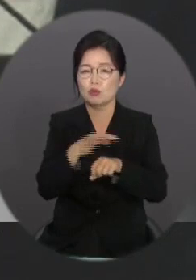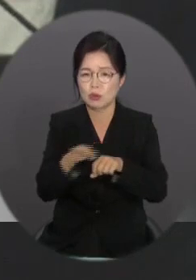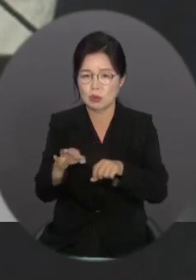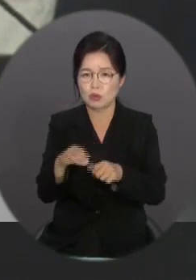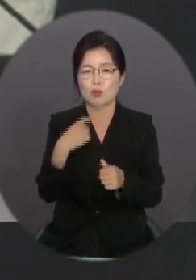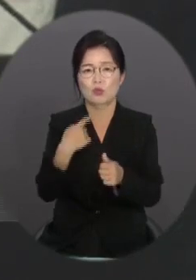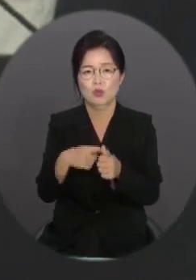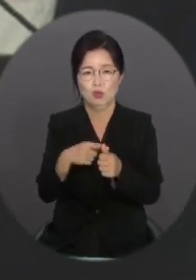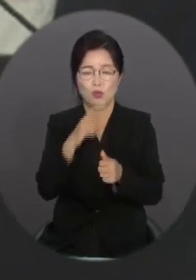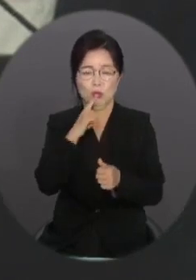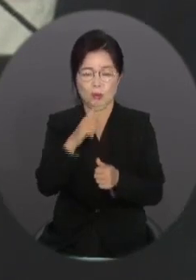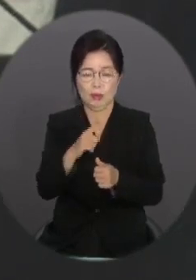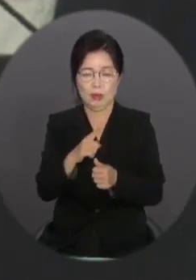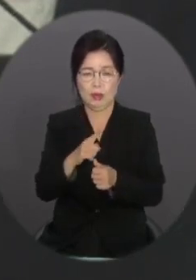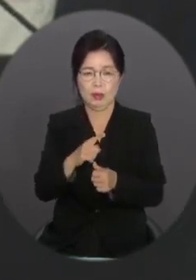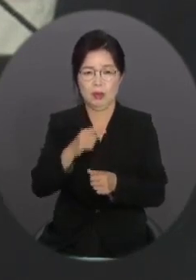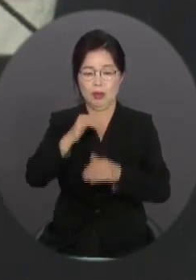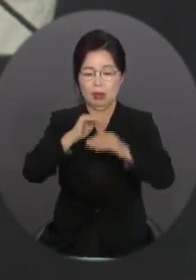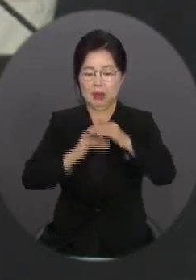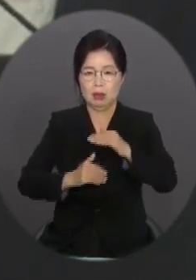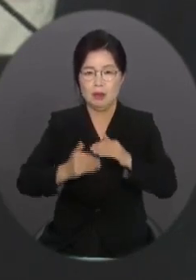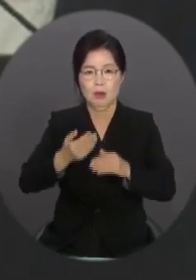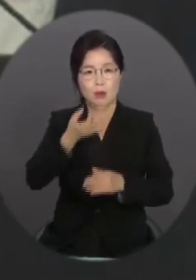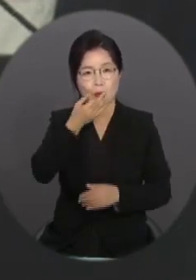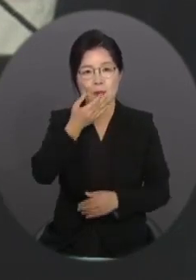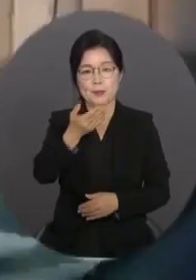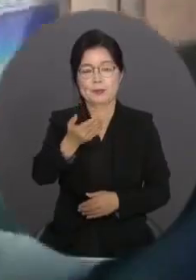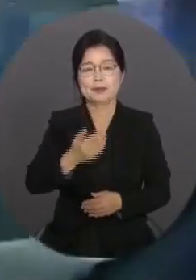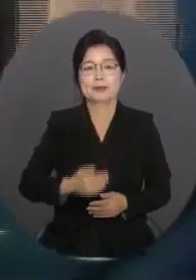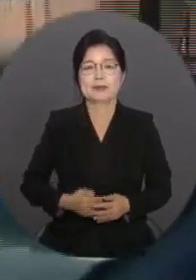지적도 나왔습니다. 보도에 김영찬 기자입니다.